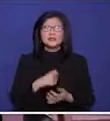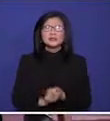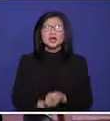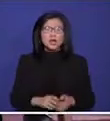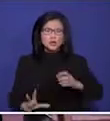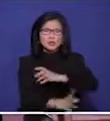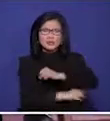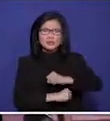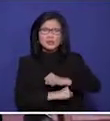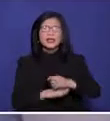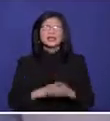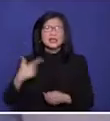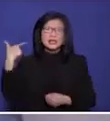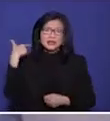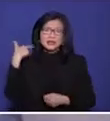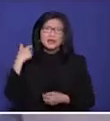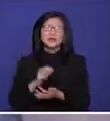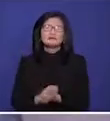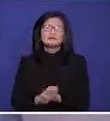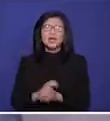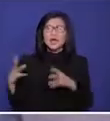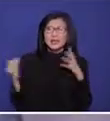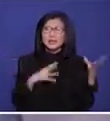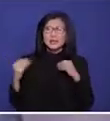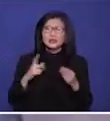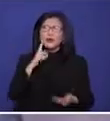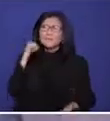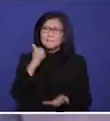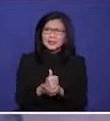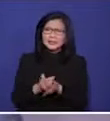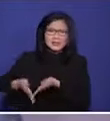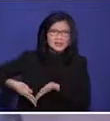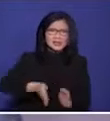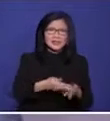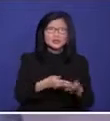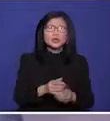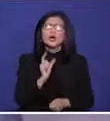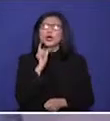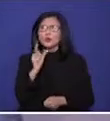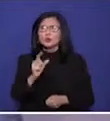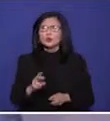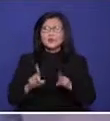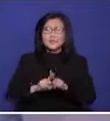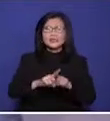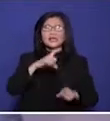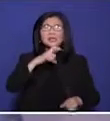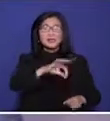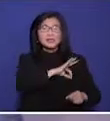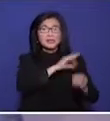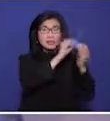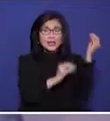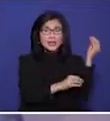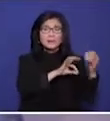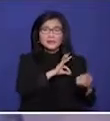terorisme. Debat ini tidak hanya penting dan strategis bagi pasangan calon presiden dan wakil presiden,